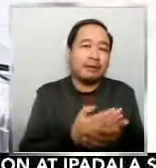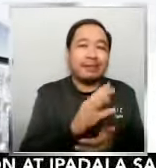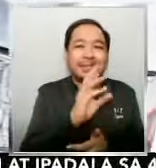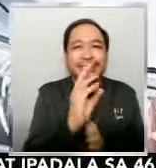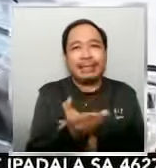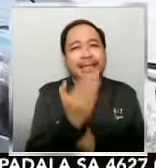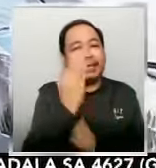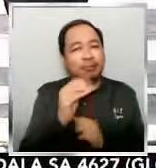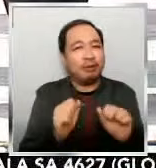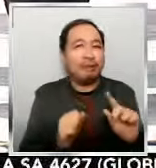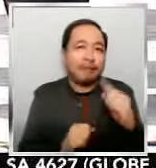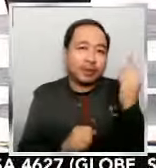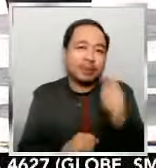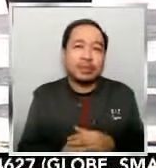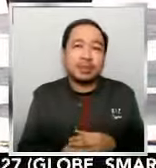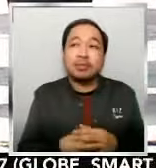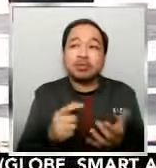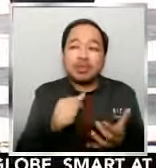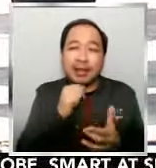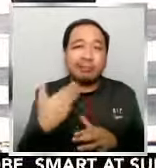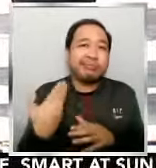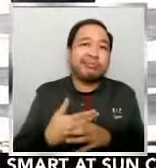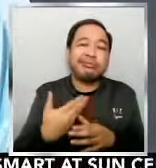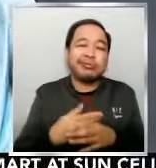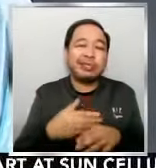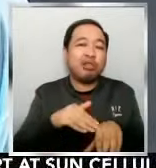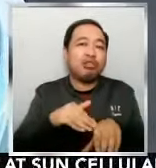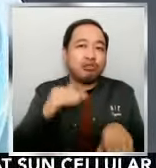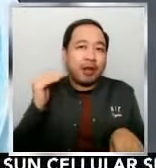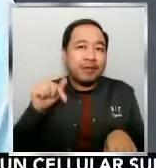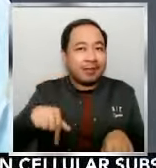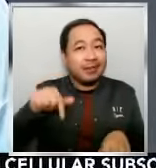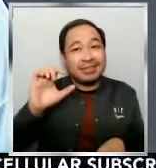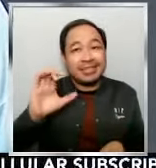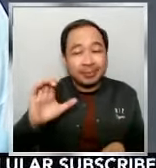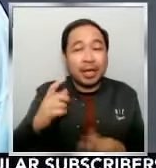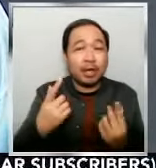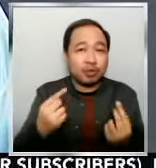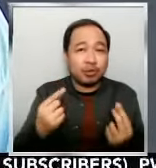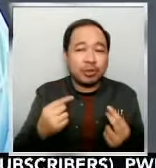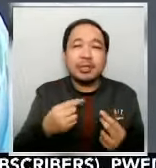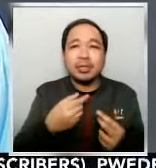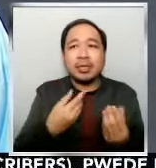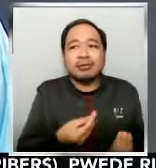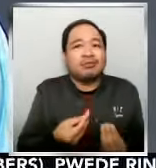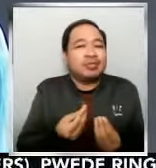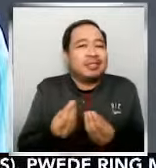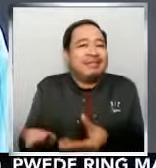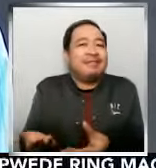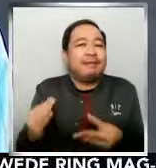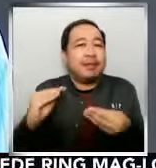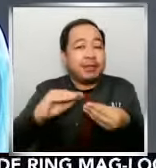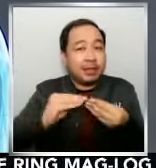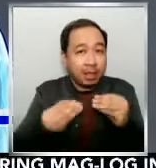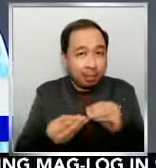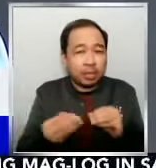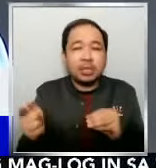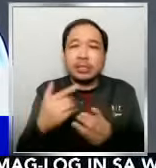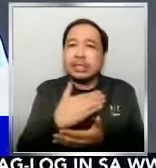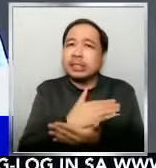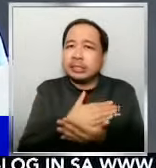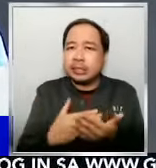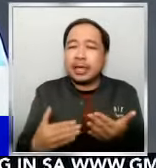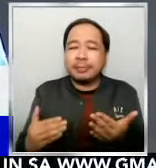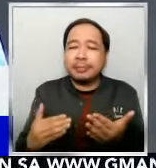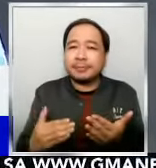na masyadong makabala sa daloy ng trapiko sa lugar. Pagbibigay po ng number, yung iba po, pinapabalik